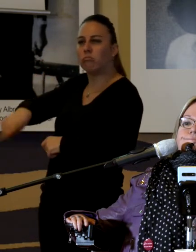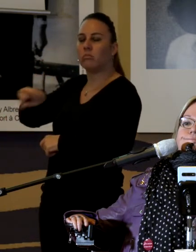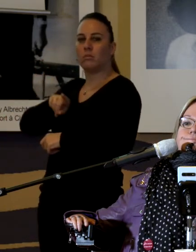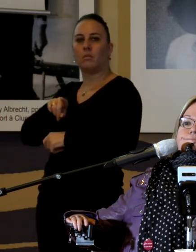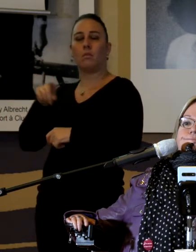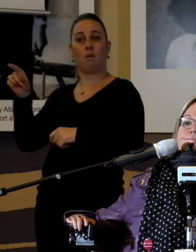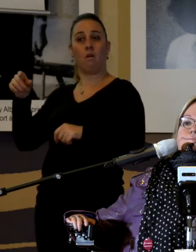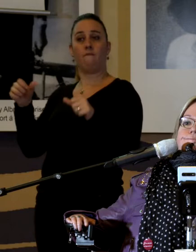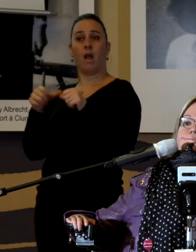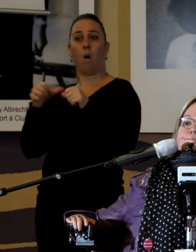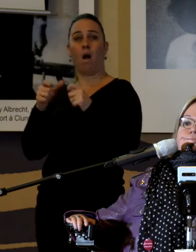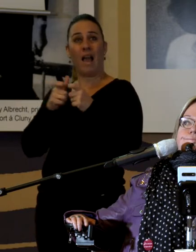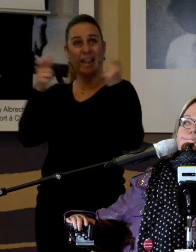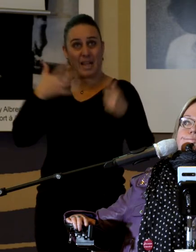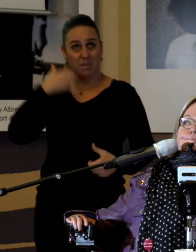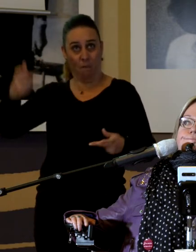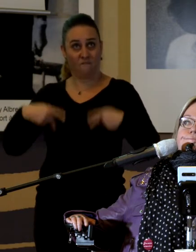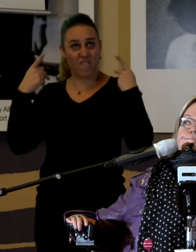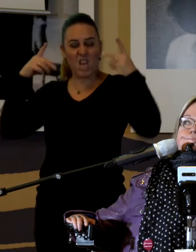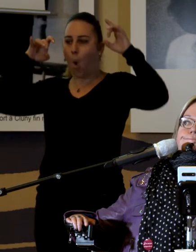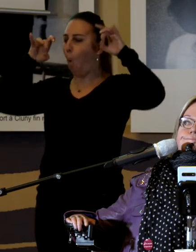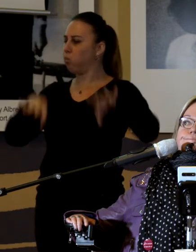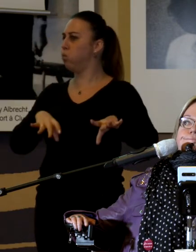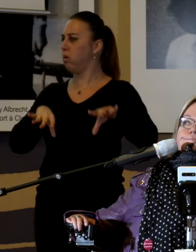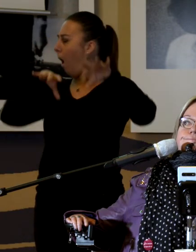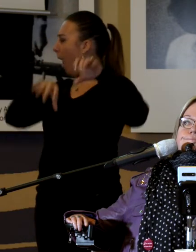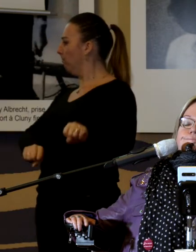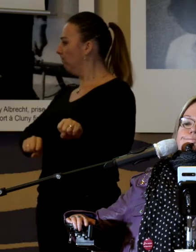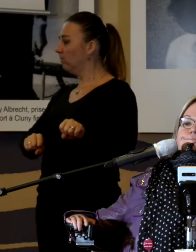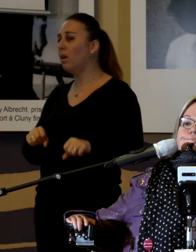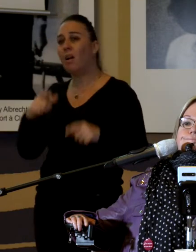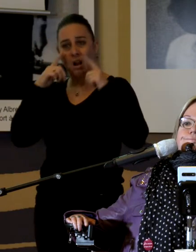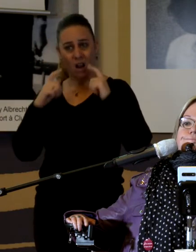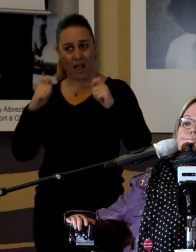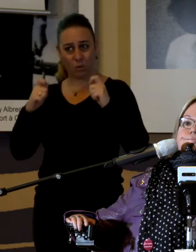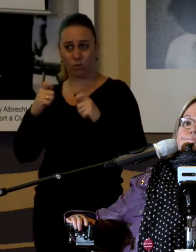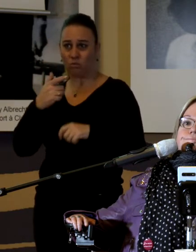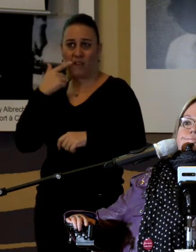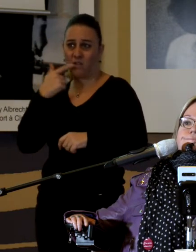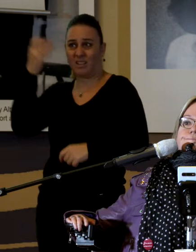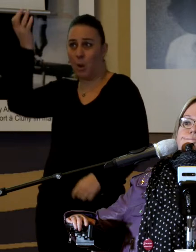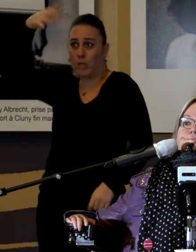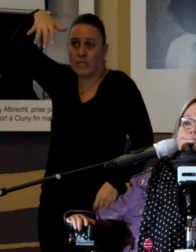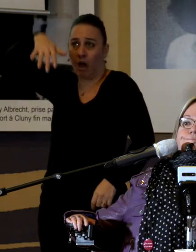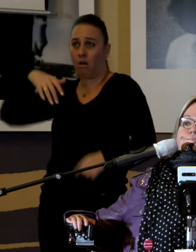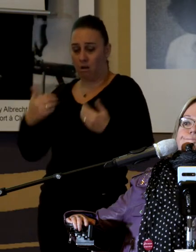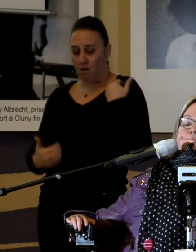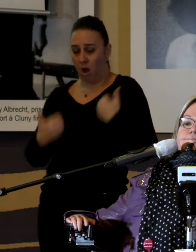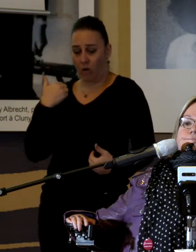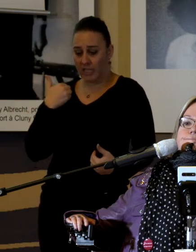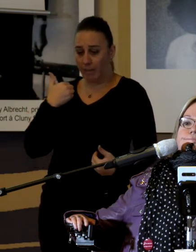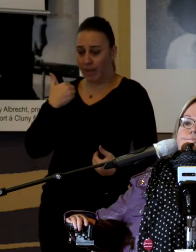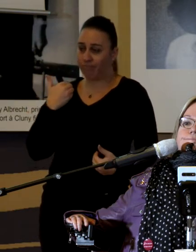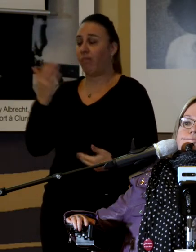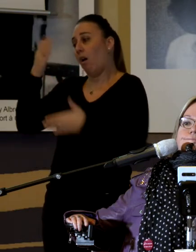qui ont refusé le placement en établissement. Il faut bien voir que le placement en établissement, c'était le destin social, hein, de toutes